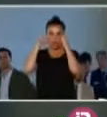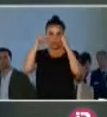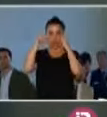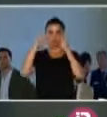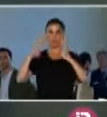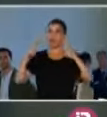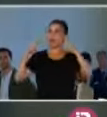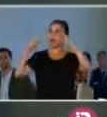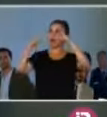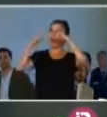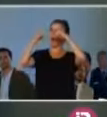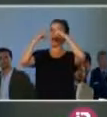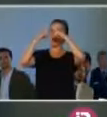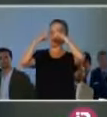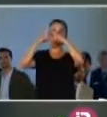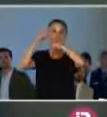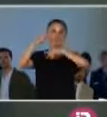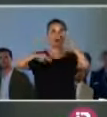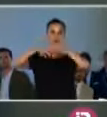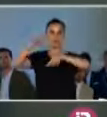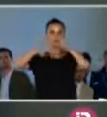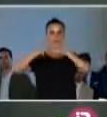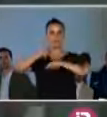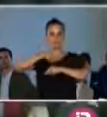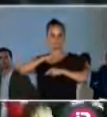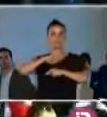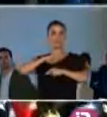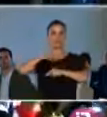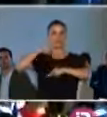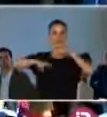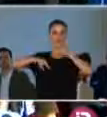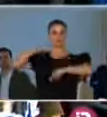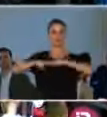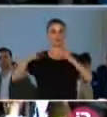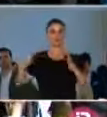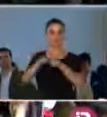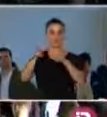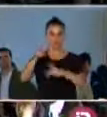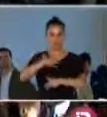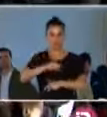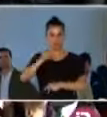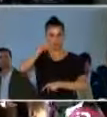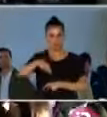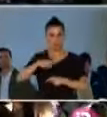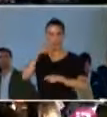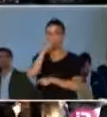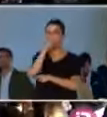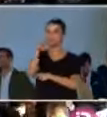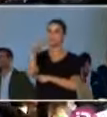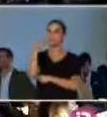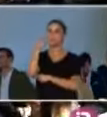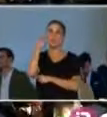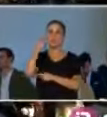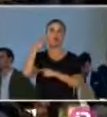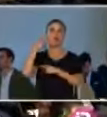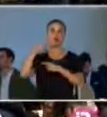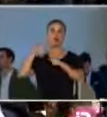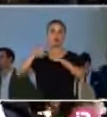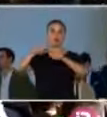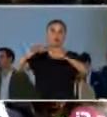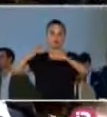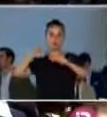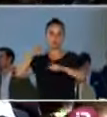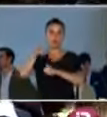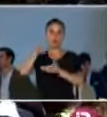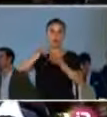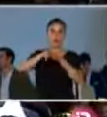llotja. Mira el futur i veig l'amor per les nostres arrels, la nostra història, la nostra llengua,